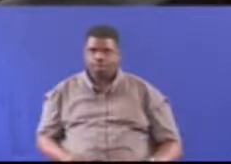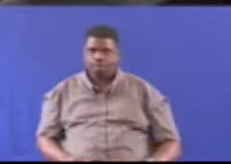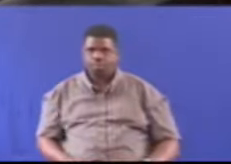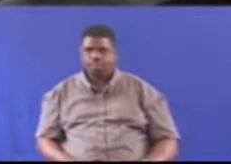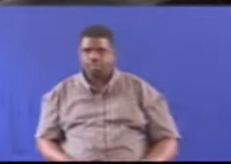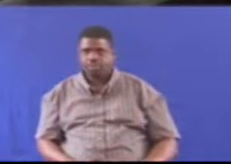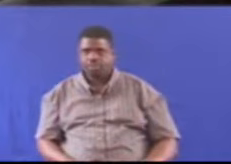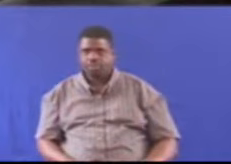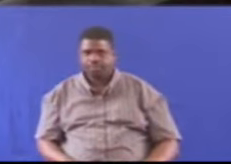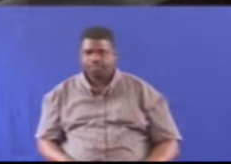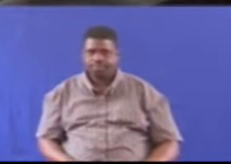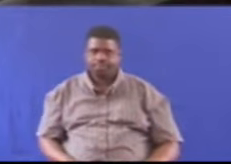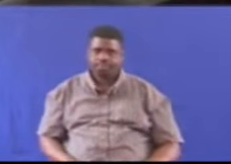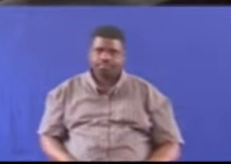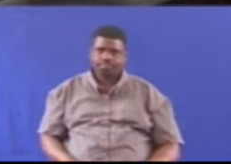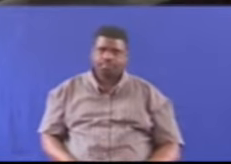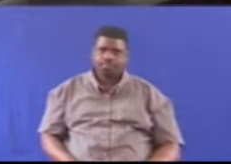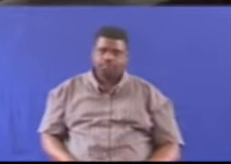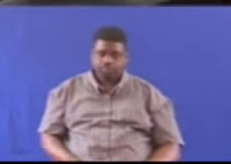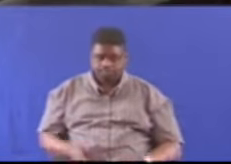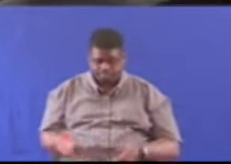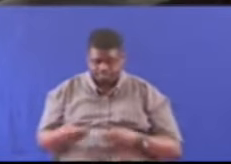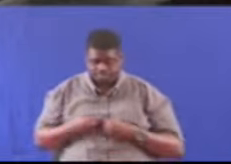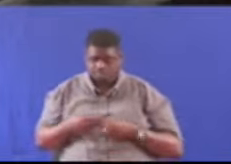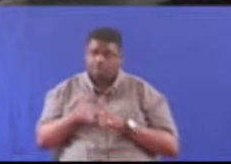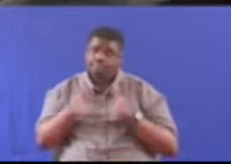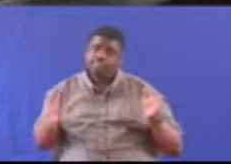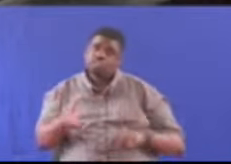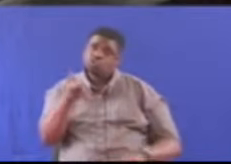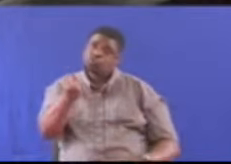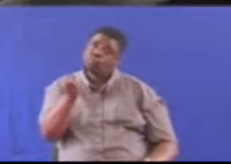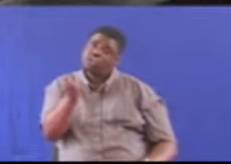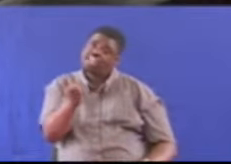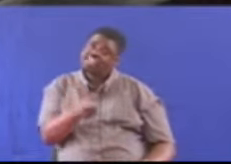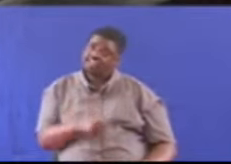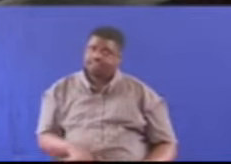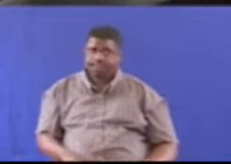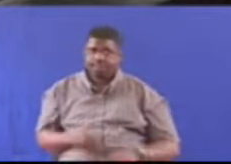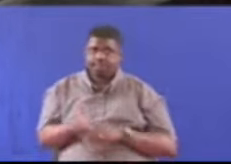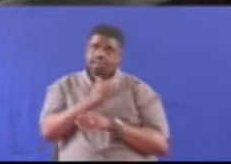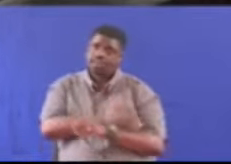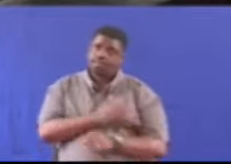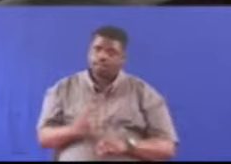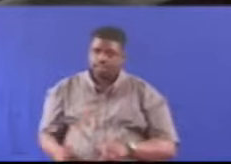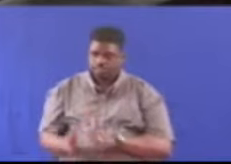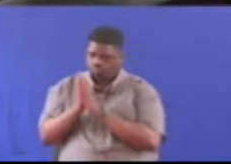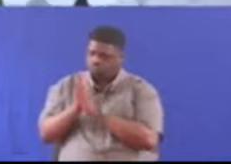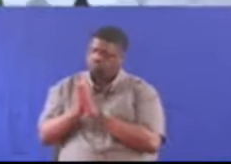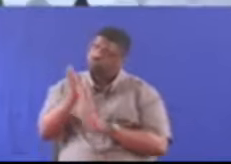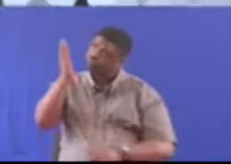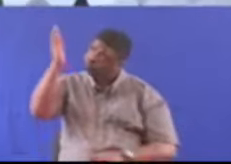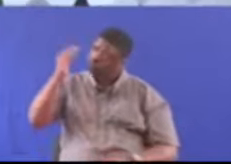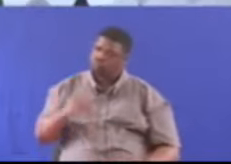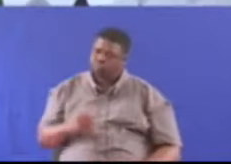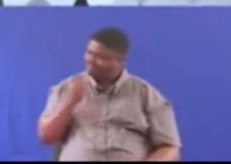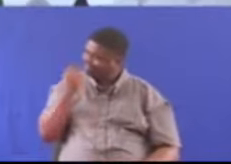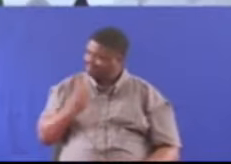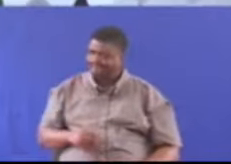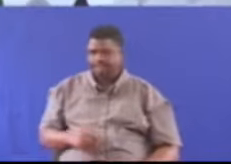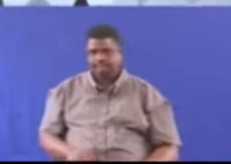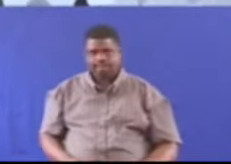Nimepewa nafasi hii kukupongeza, lakini kabla sijakupongeza, naomba kumshukuru Mungu sana kwa siku hii ya